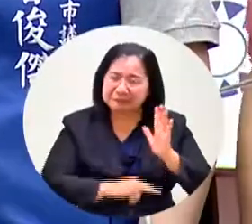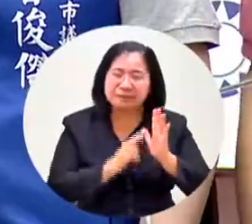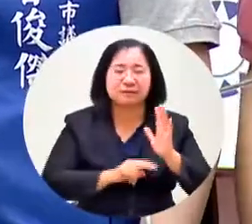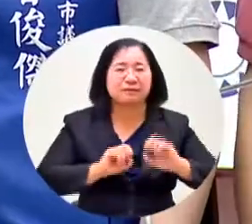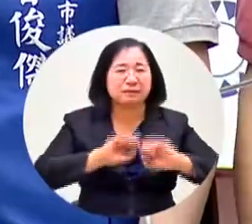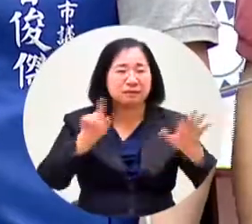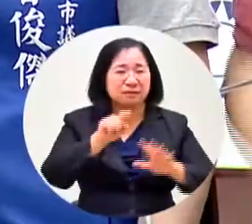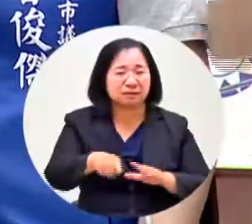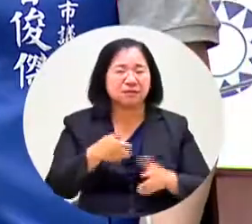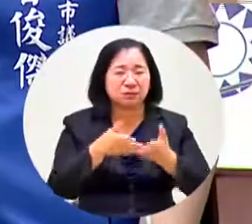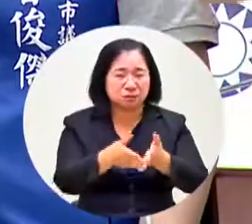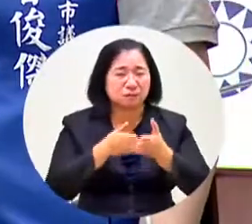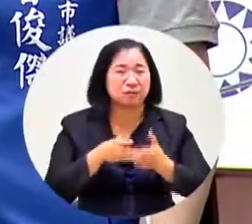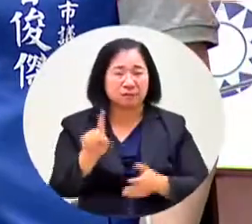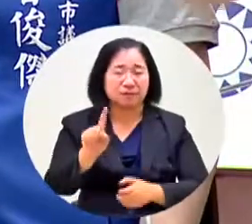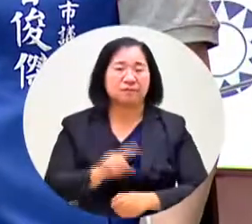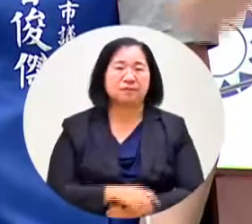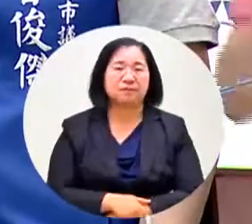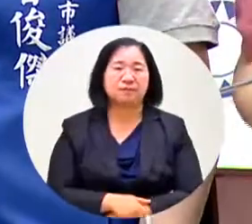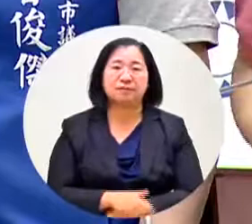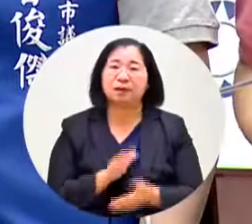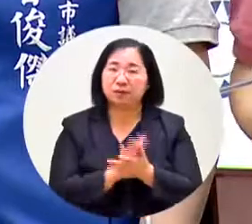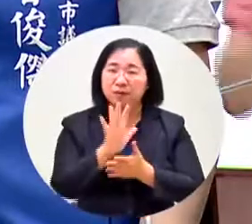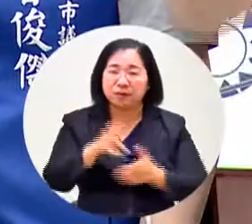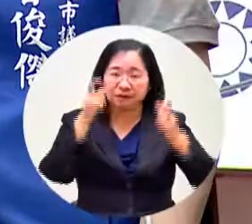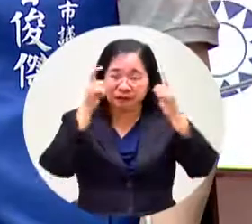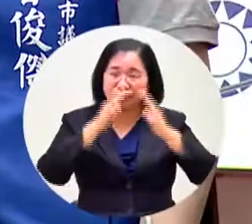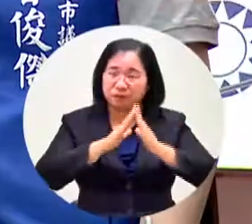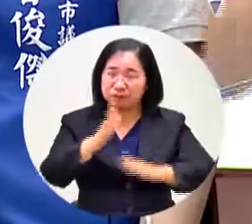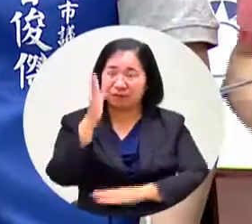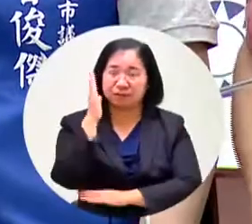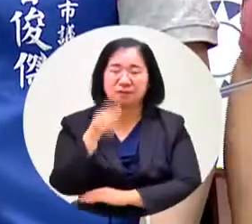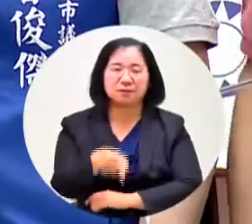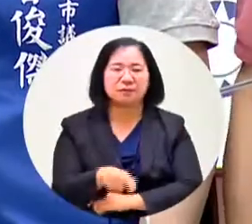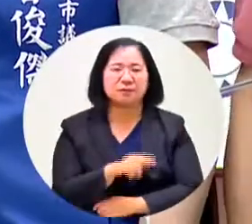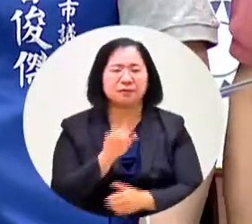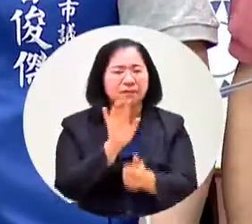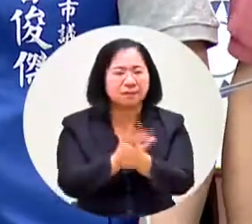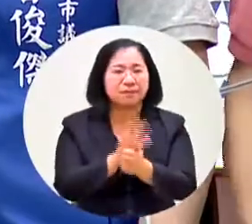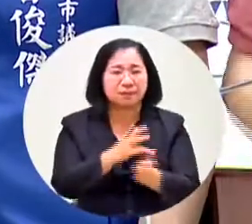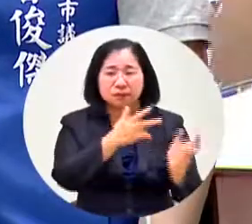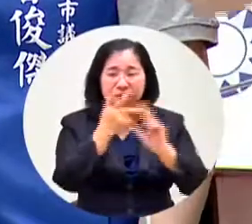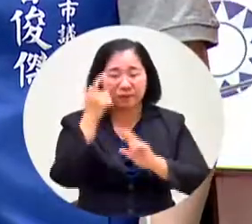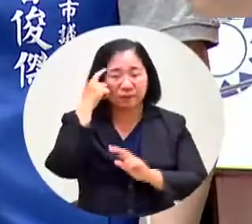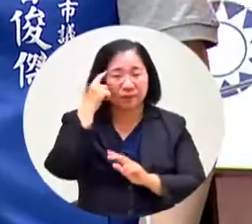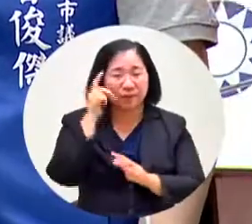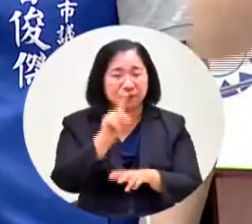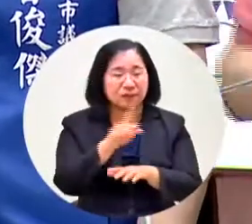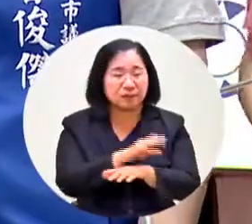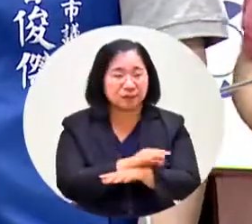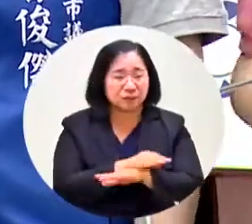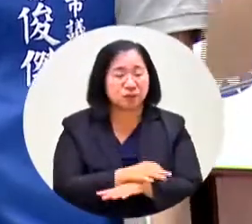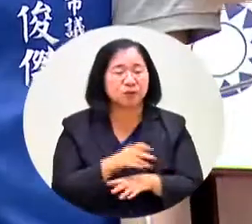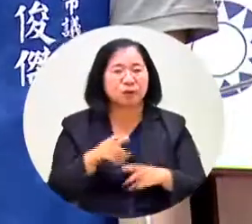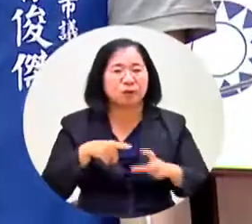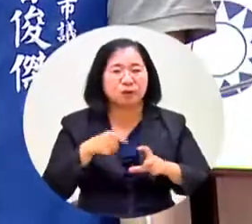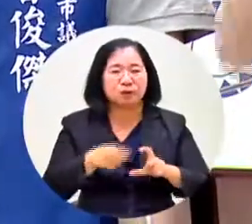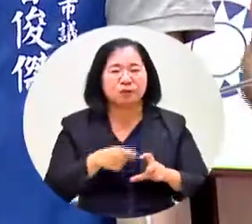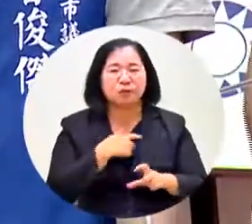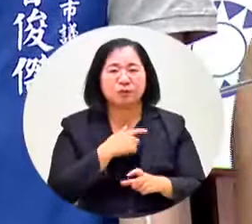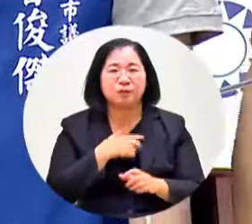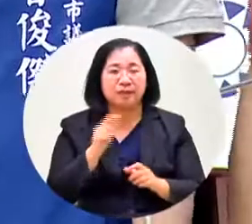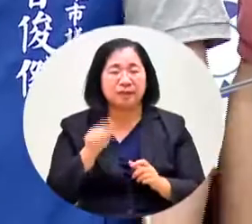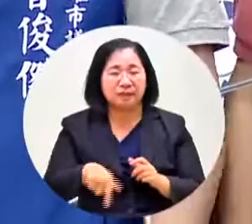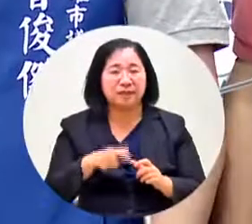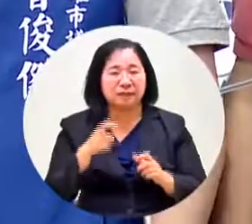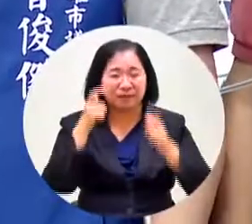说你不重视桥头科学园区，请你跟高雄市民说明一下这个的重要性在哪里，未来高雄市政